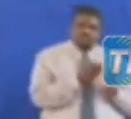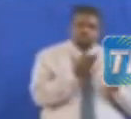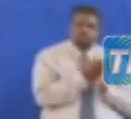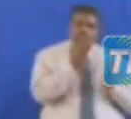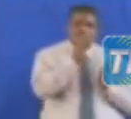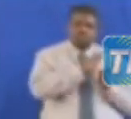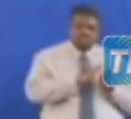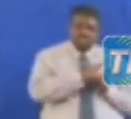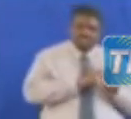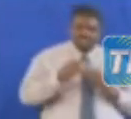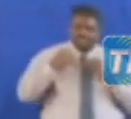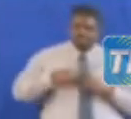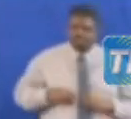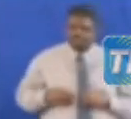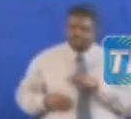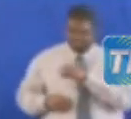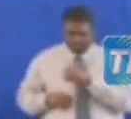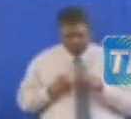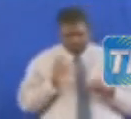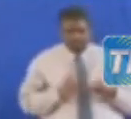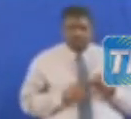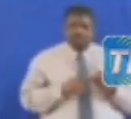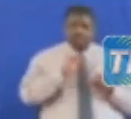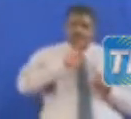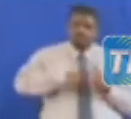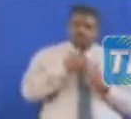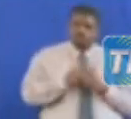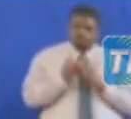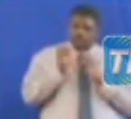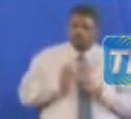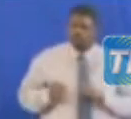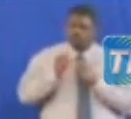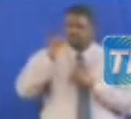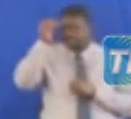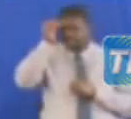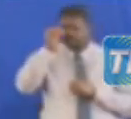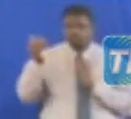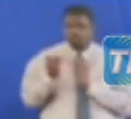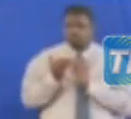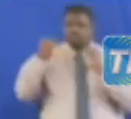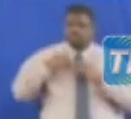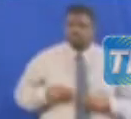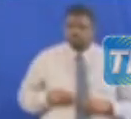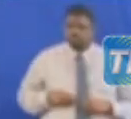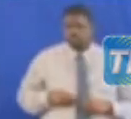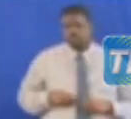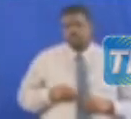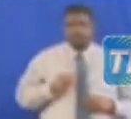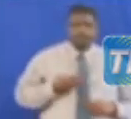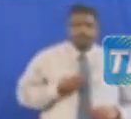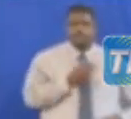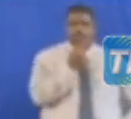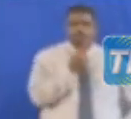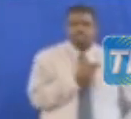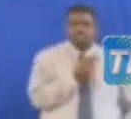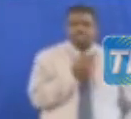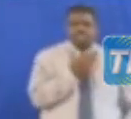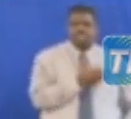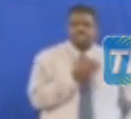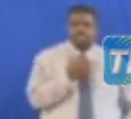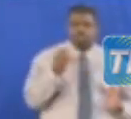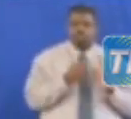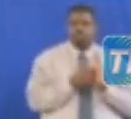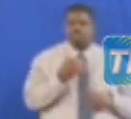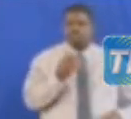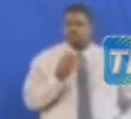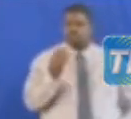bilioni 34.40. Programu ya kuboresha elimu katika shule za sekondari SEQUIP shilingi bilioni